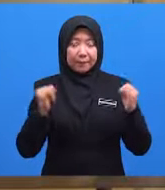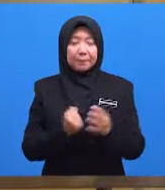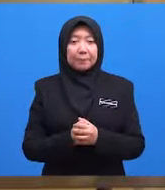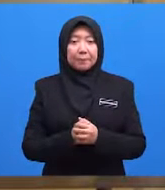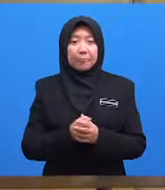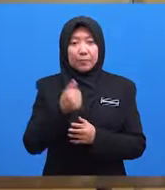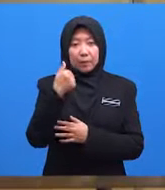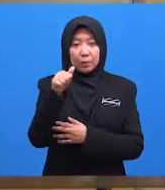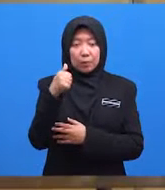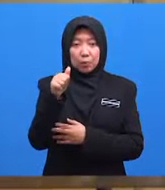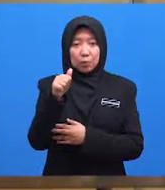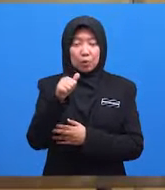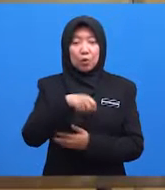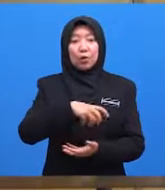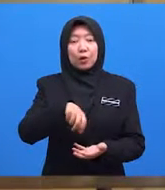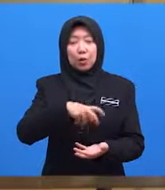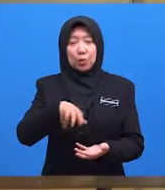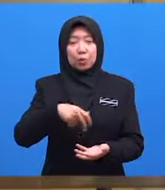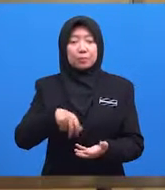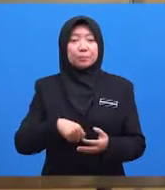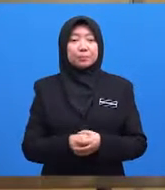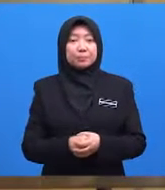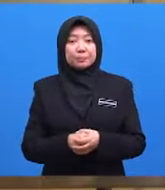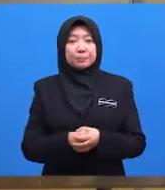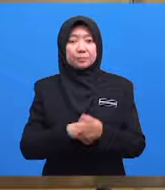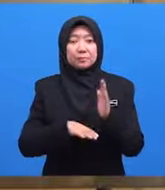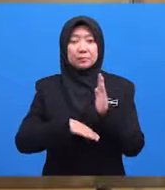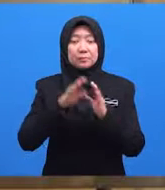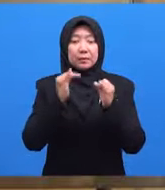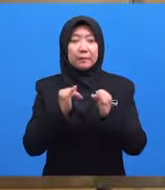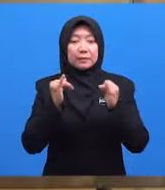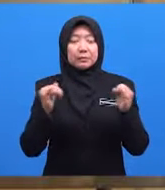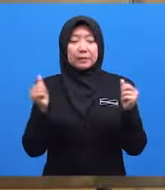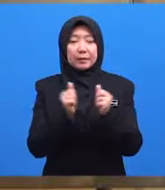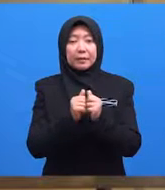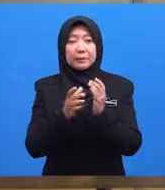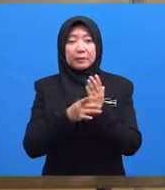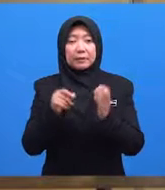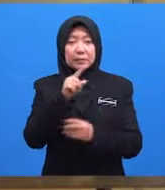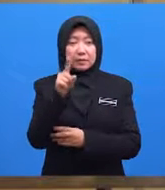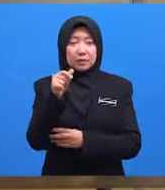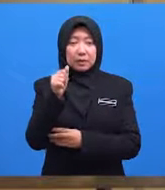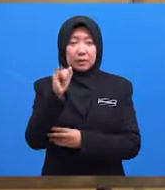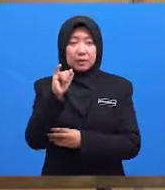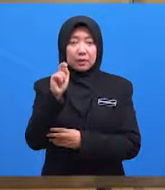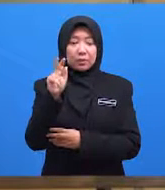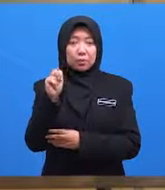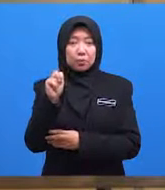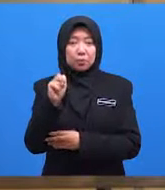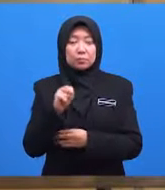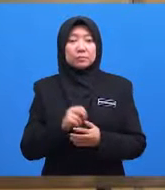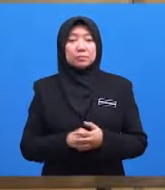10. Gaulkan lebihan pasta dengan minyak zaitun supaya ia tidak